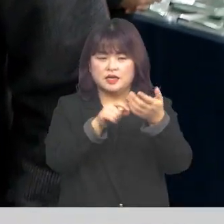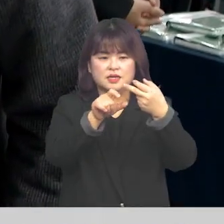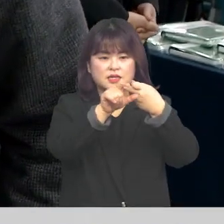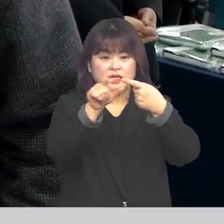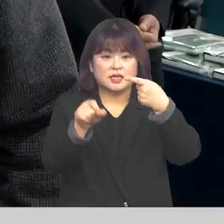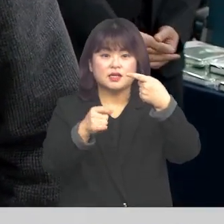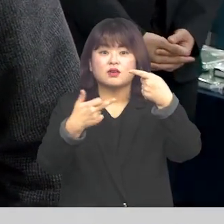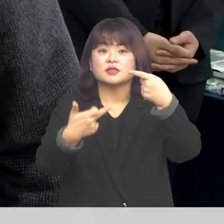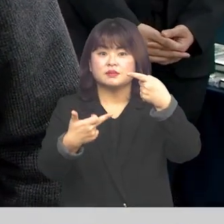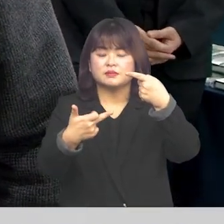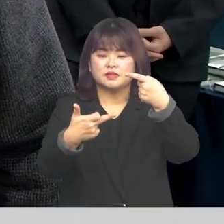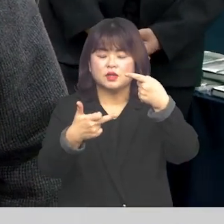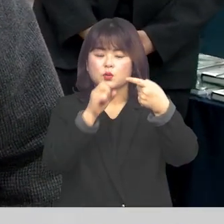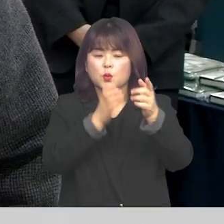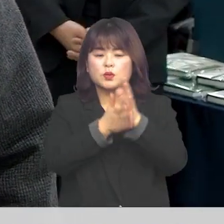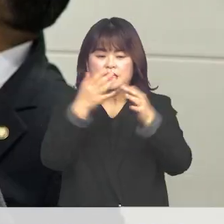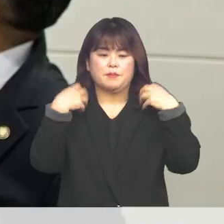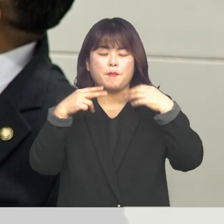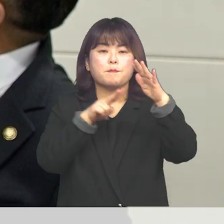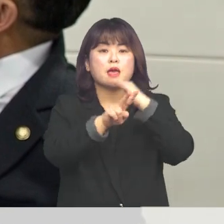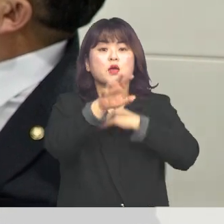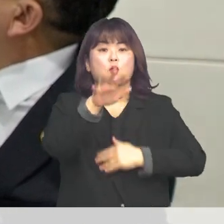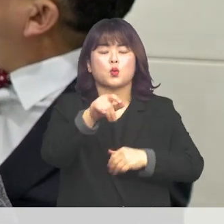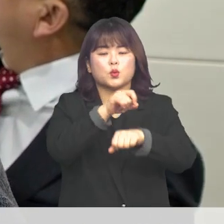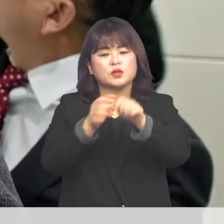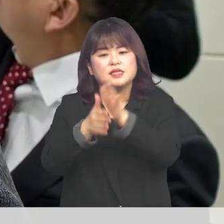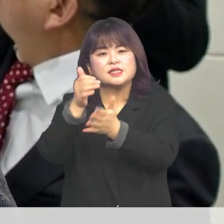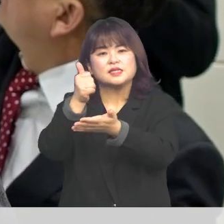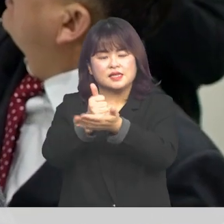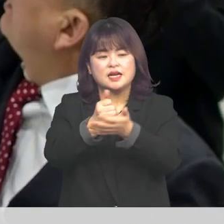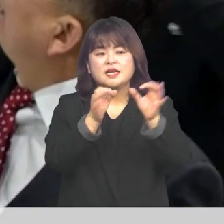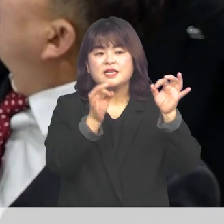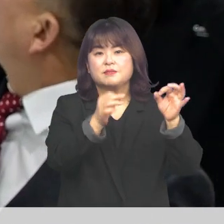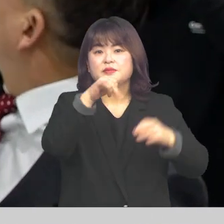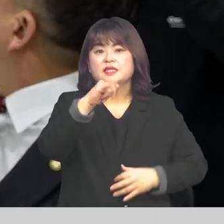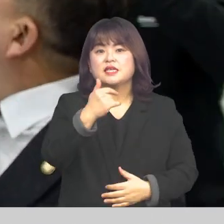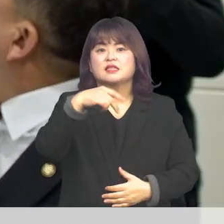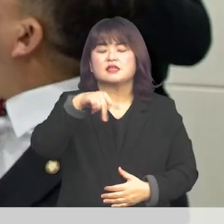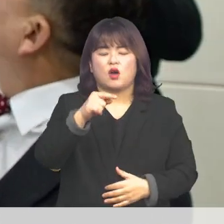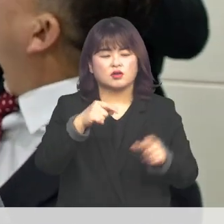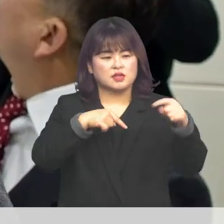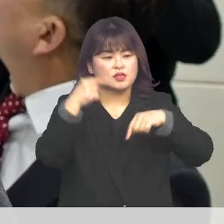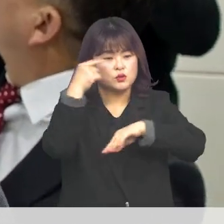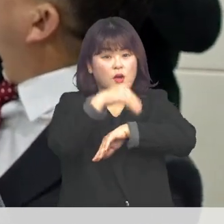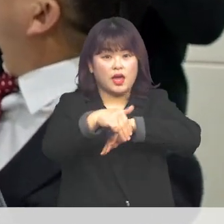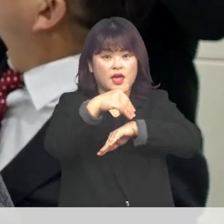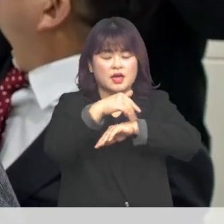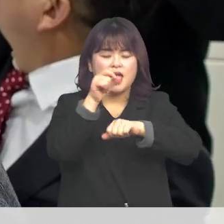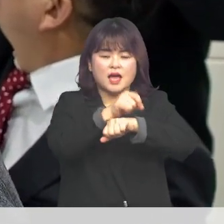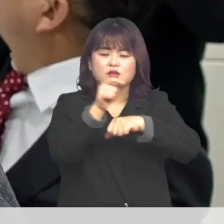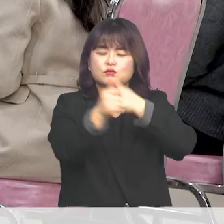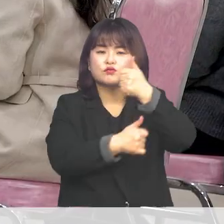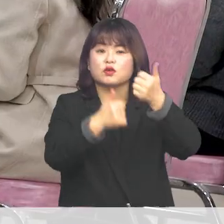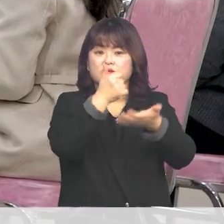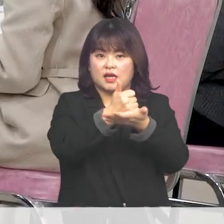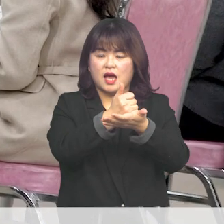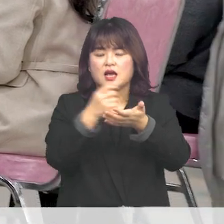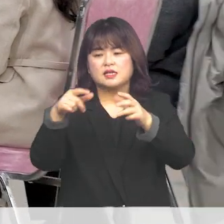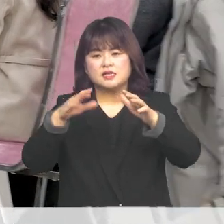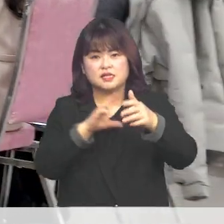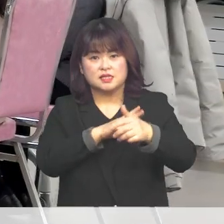용인특례시는 17일 시청 비전홀에서 이상일 용인특례시장, 김진석 용인특례시의회 자치행정위원장,